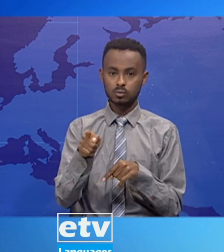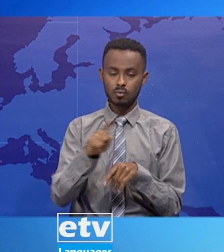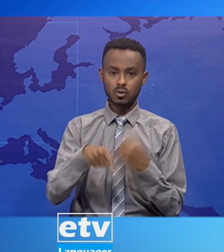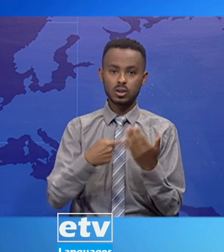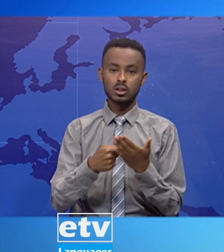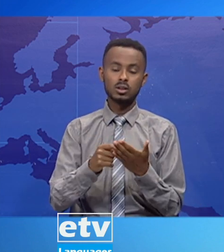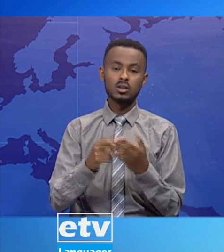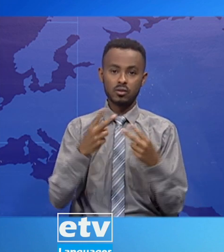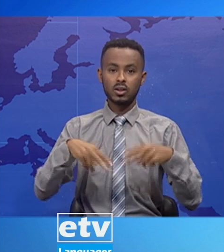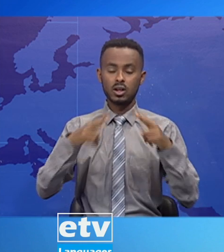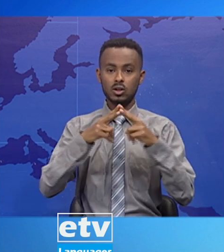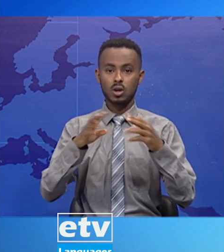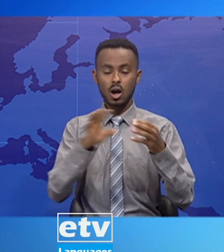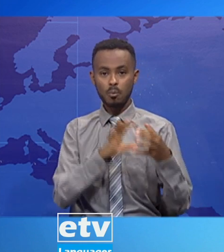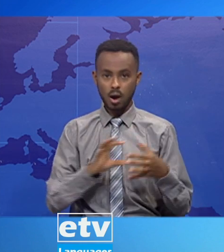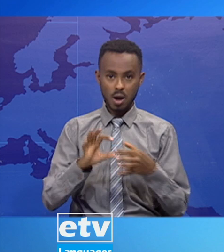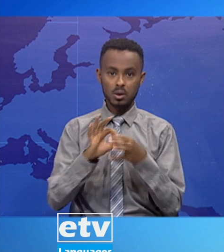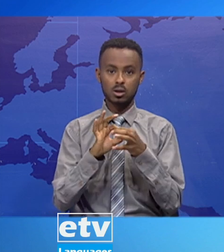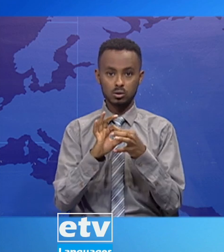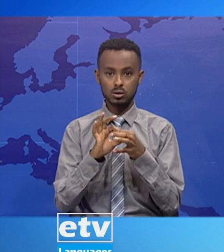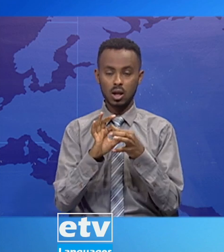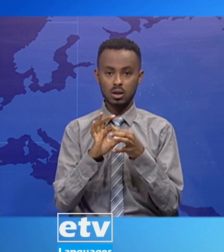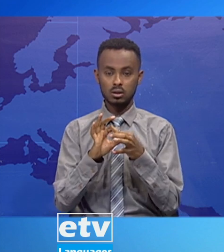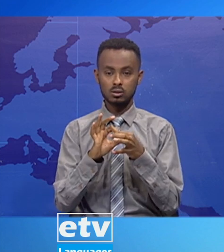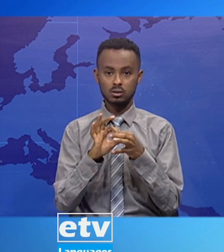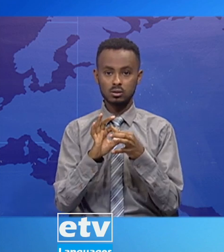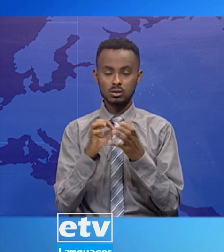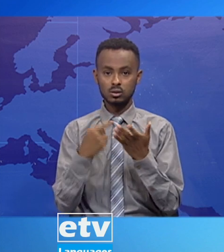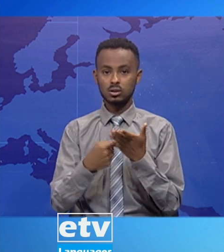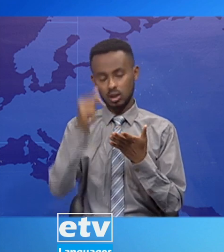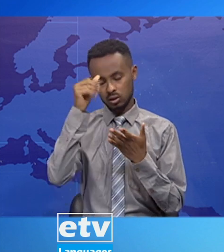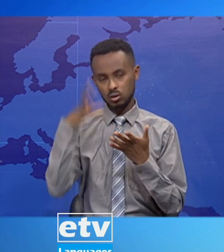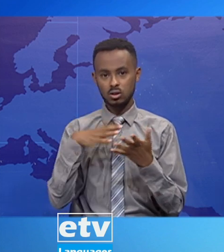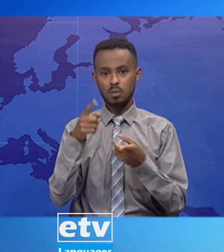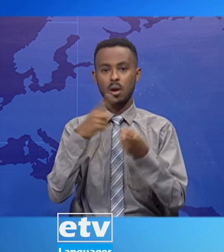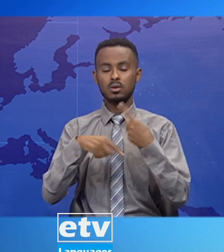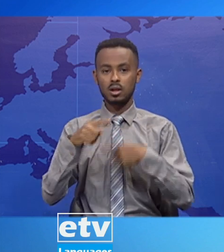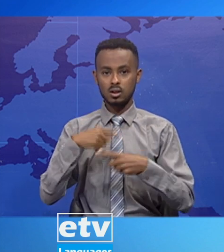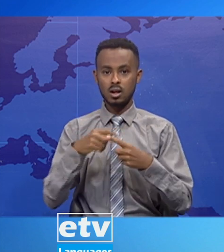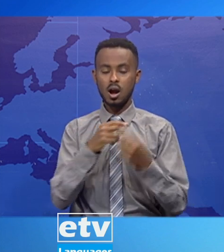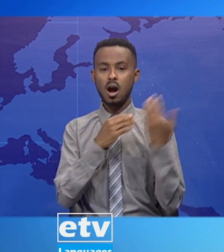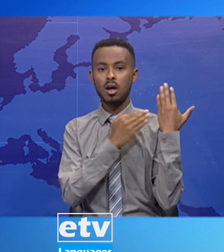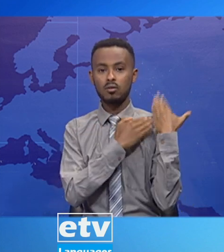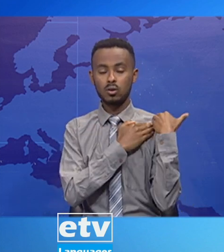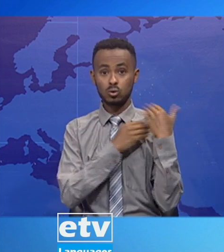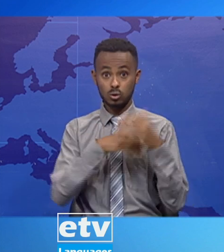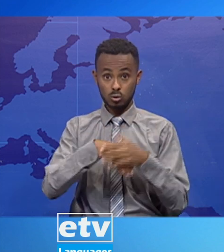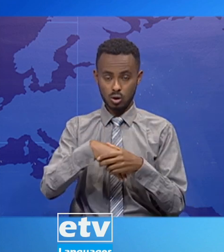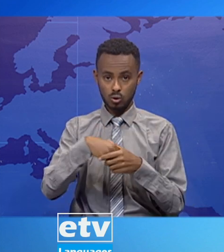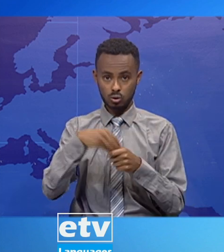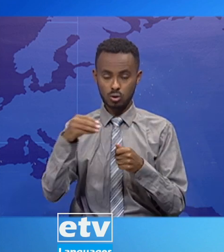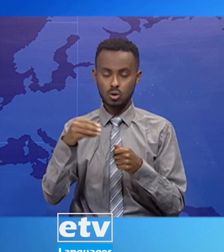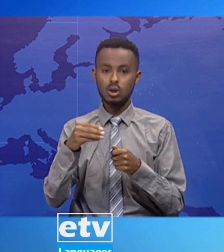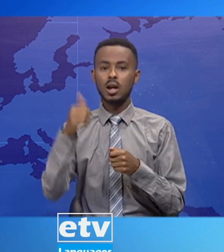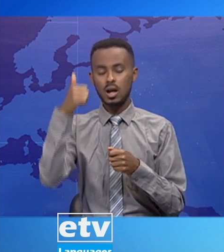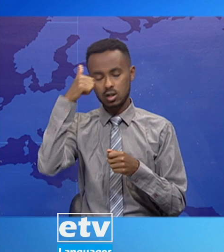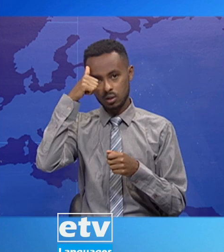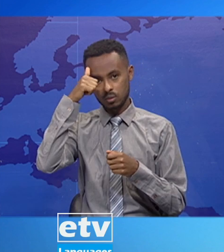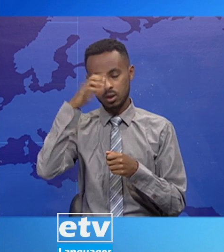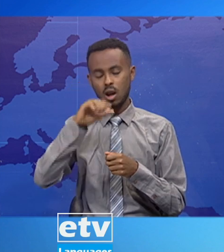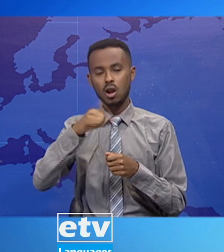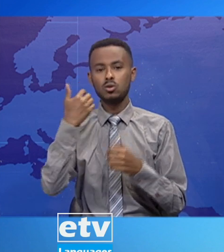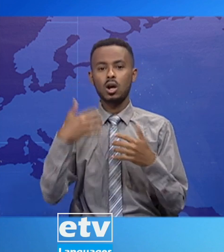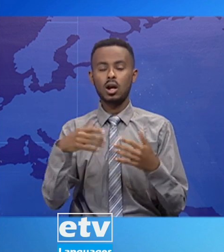ስለዚህ ፌዴሬሽኑና ማህበራቶቹ እነዛን ሰዎች የማምጣት ኃላፊነቱን ከተወጡ እና ሸብርንና